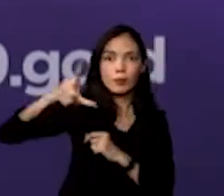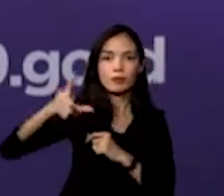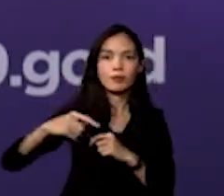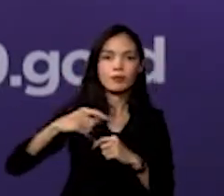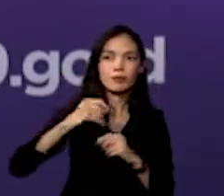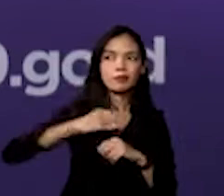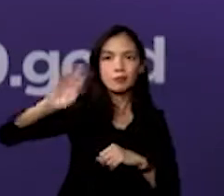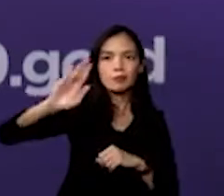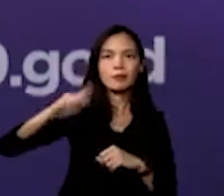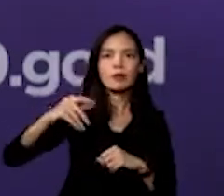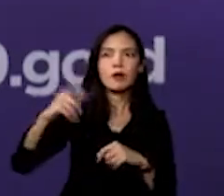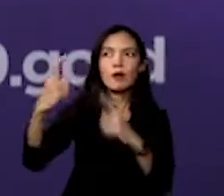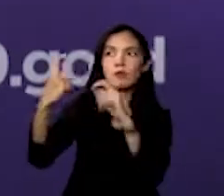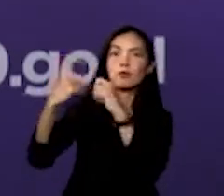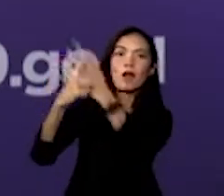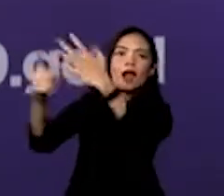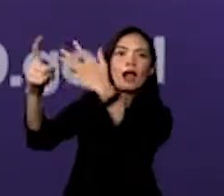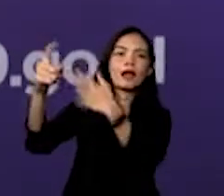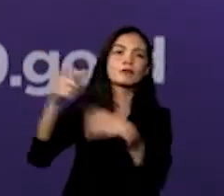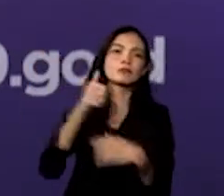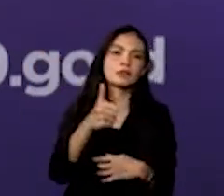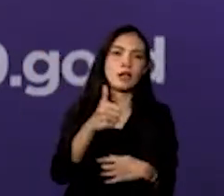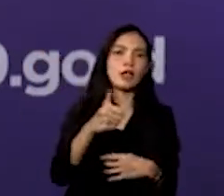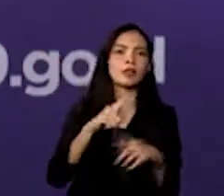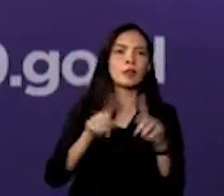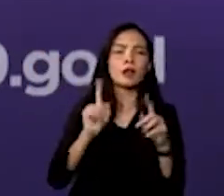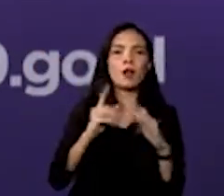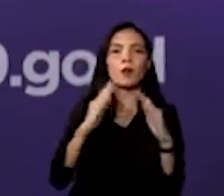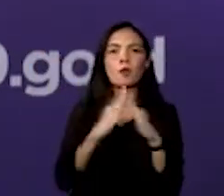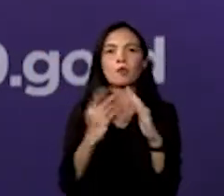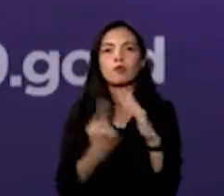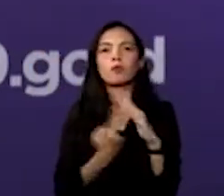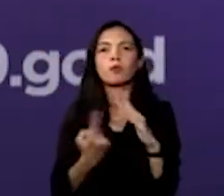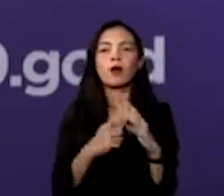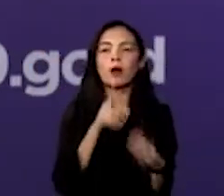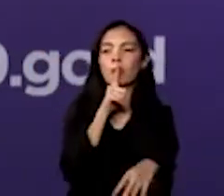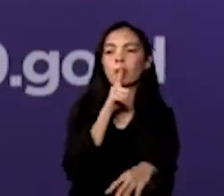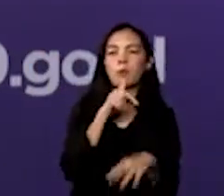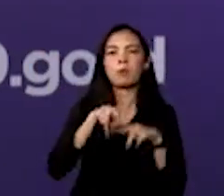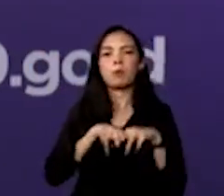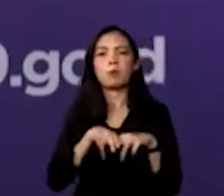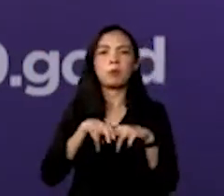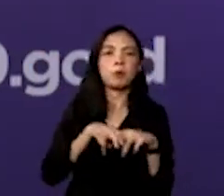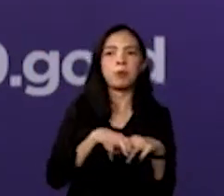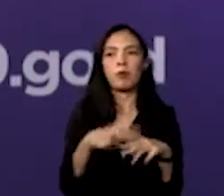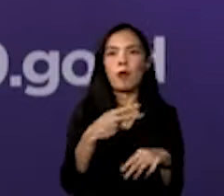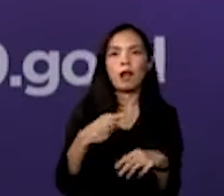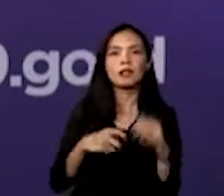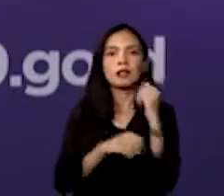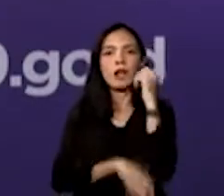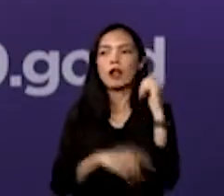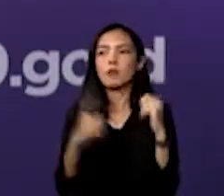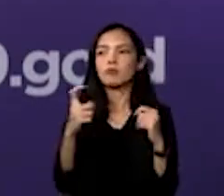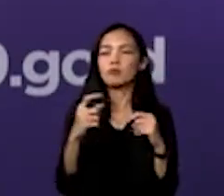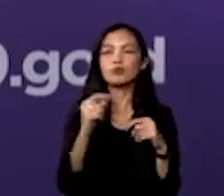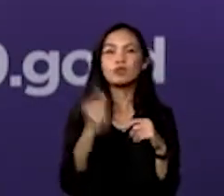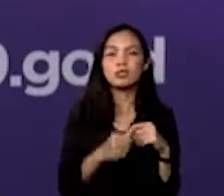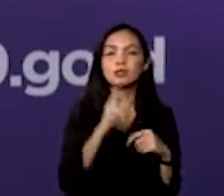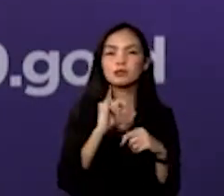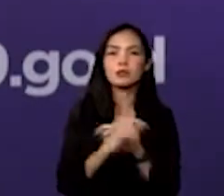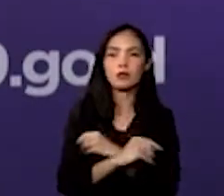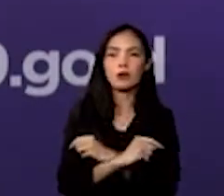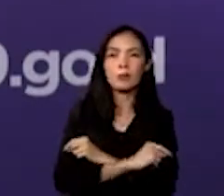ya tapi kalau kita diam-diam aja tentara di dalam juga enggak naik Begitu covid datang